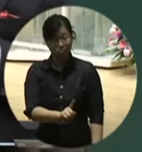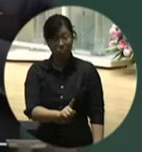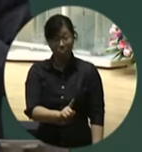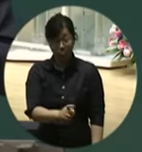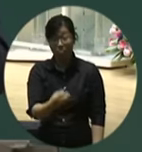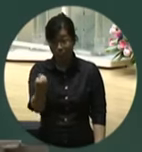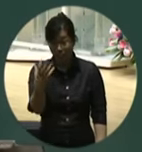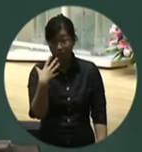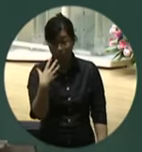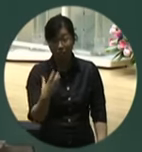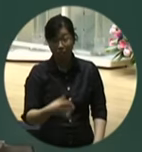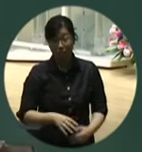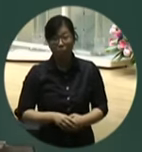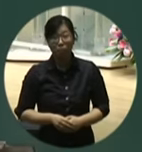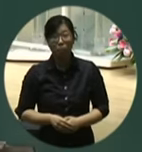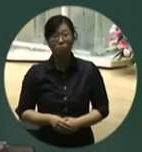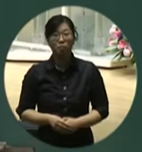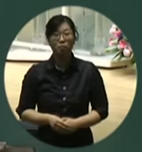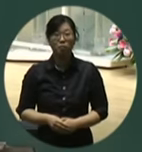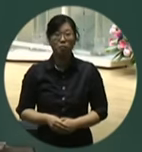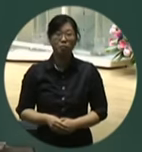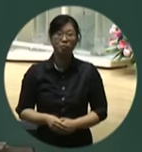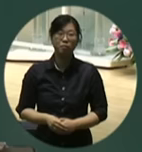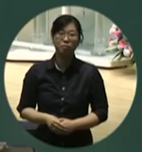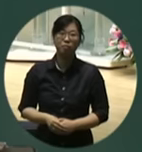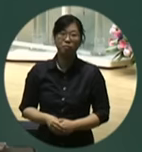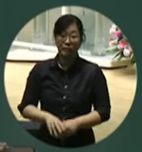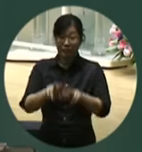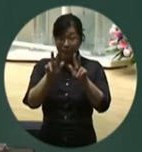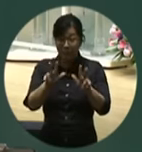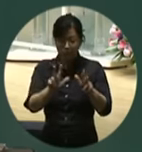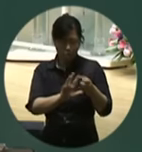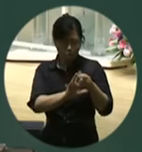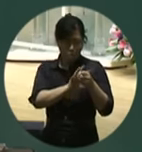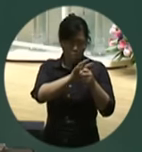if you gather on Saturdays? 지금 전 세계 교회